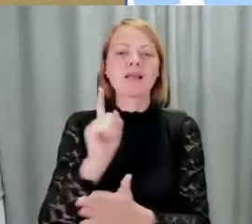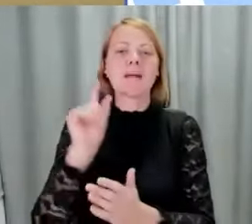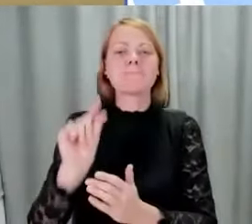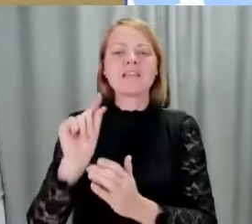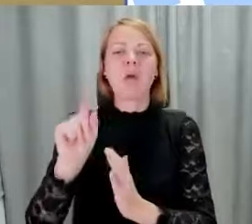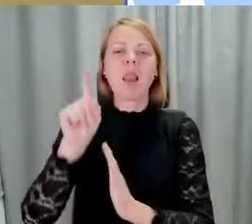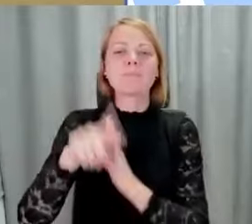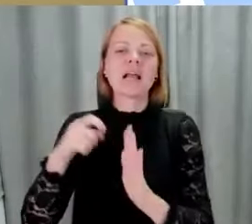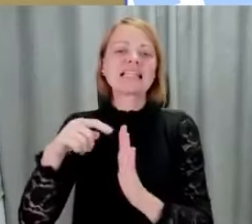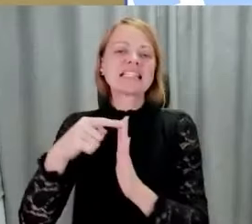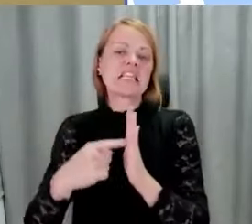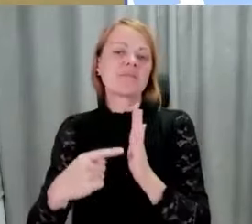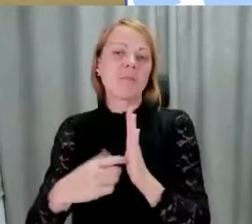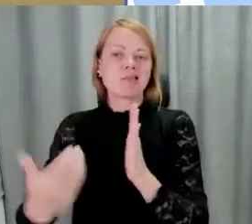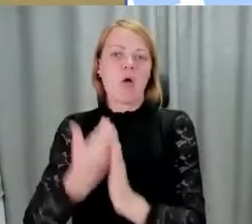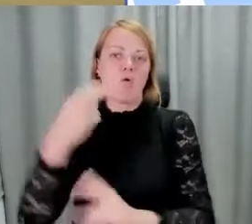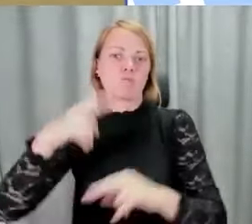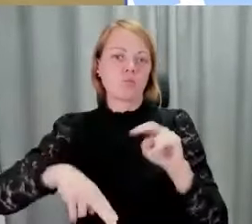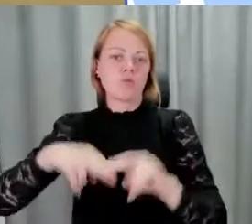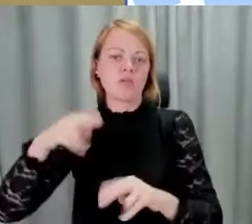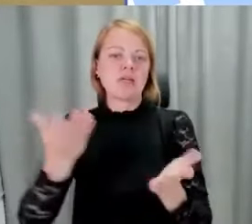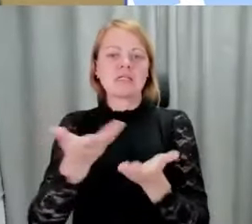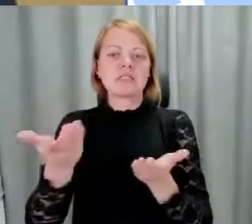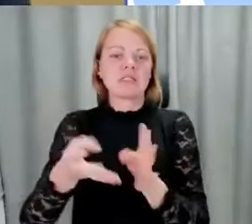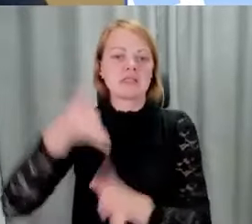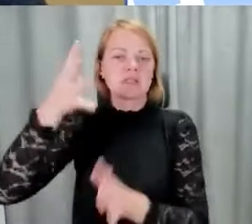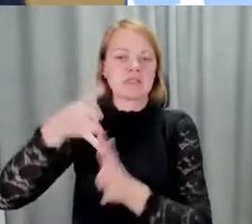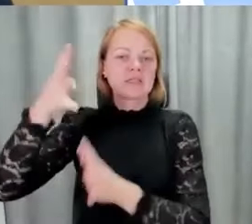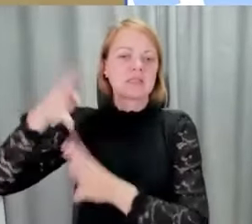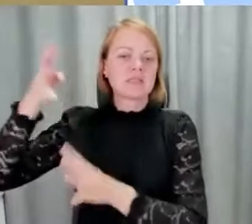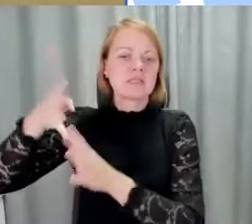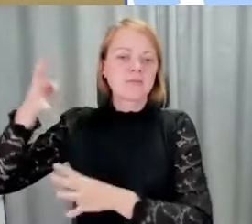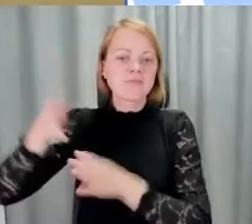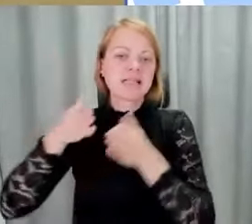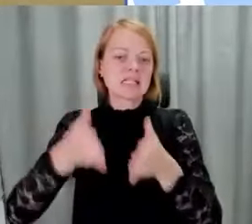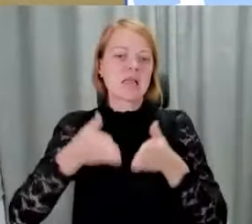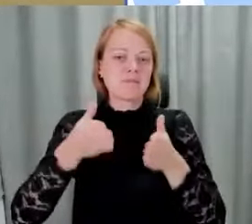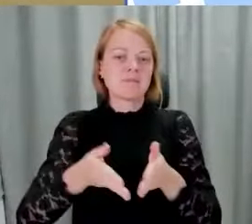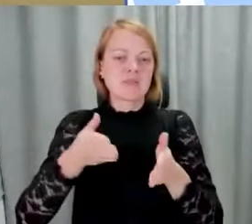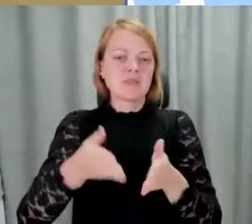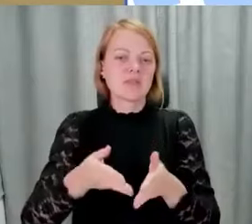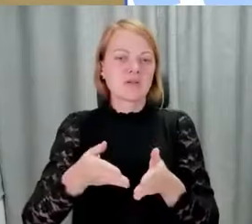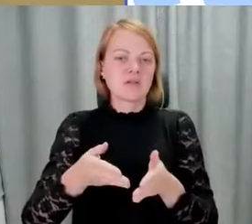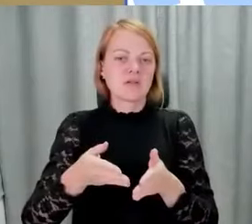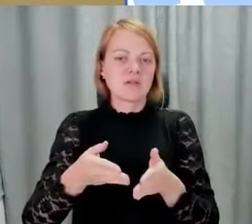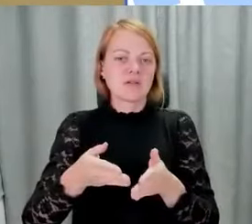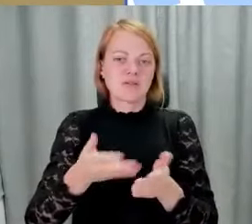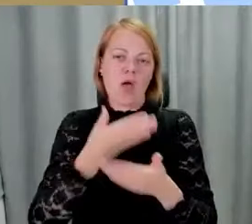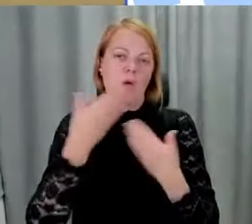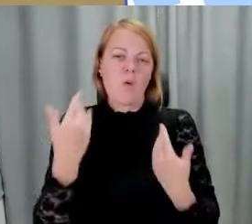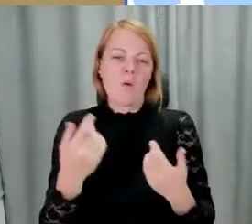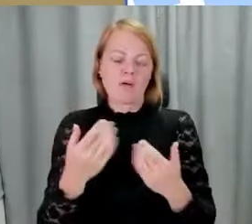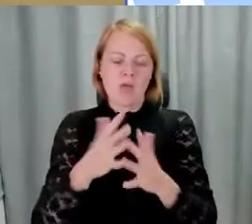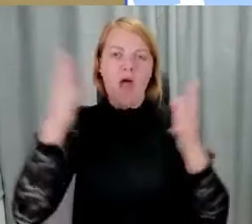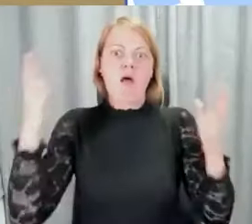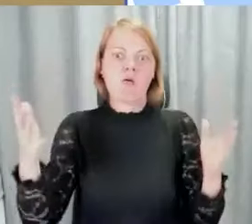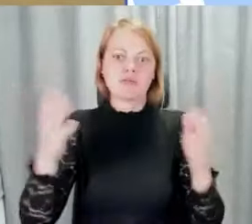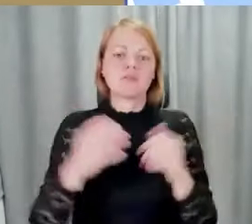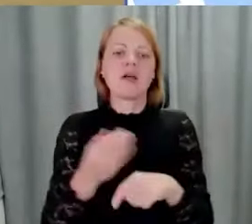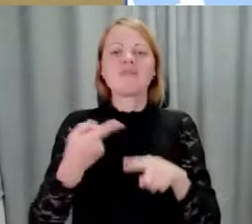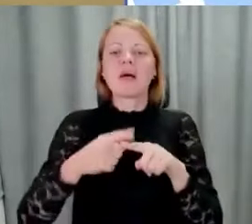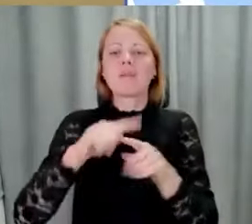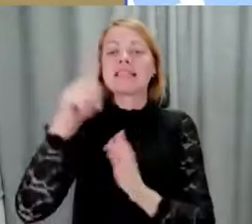jaunu būvējot. Un cik mums jaunas tiek būvētas daudzdzīvokļu dzīvojamās mājas un slimnīcas, nu, būsim reāli, viņas nav. Līdz ar to jautājumā par